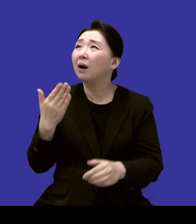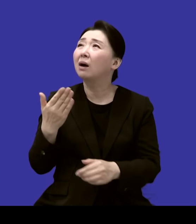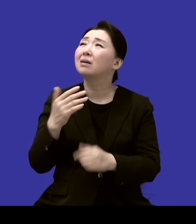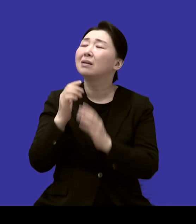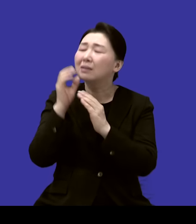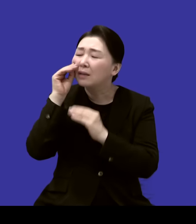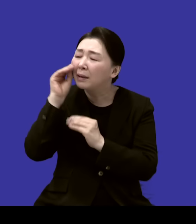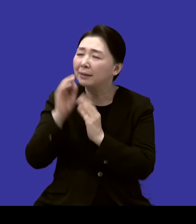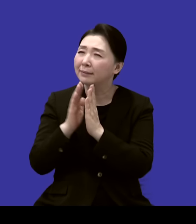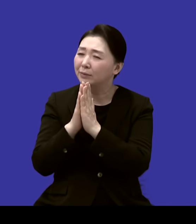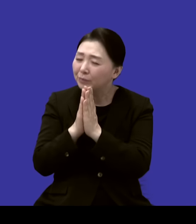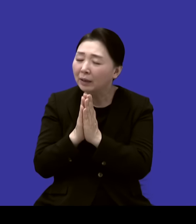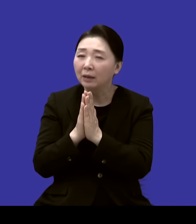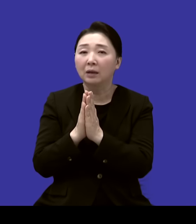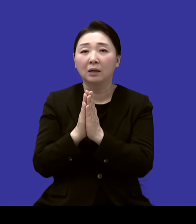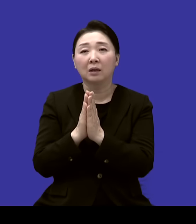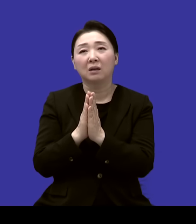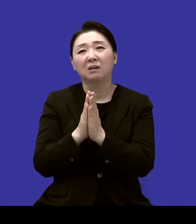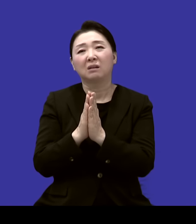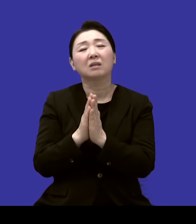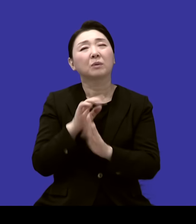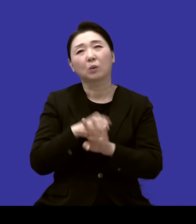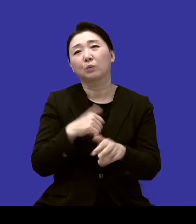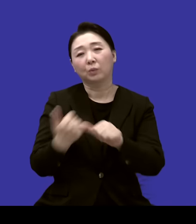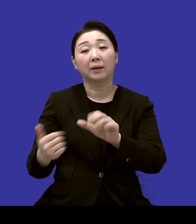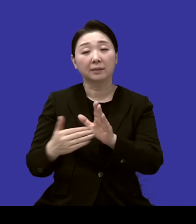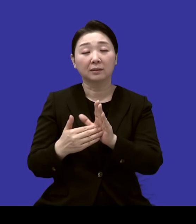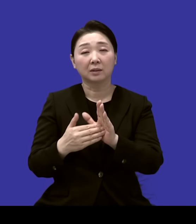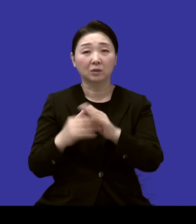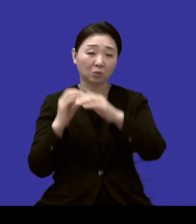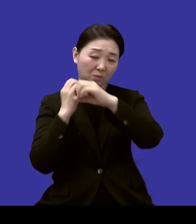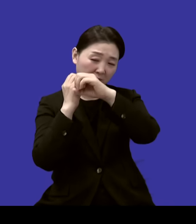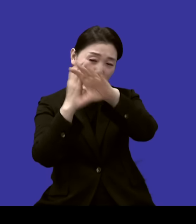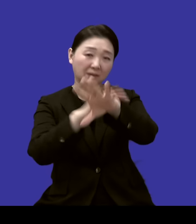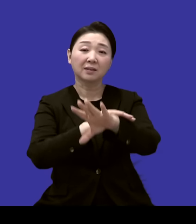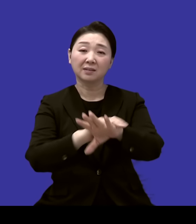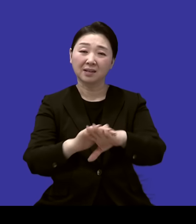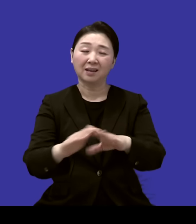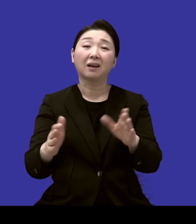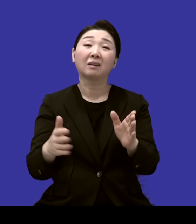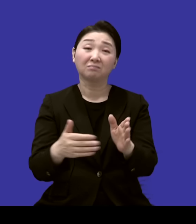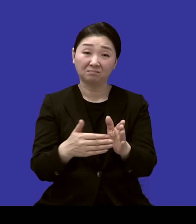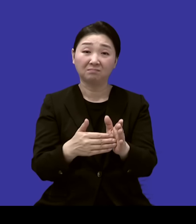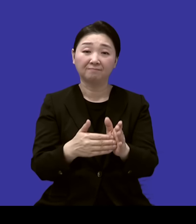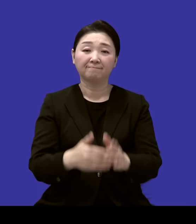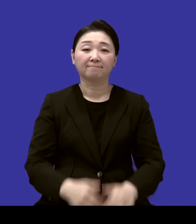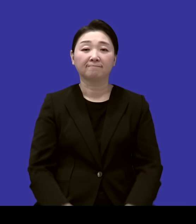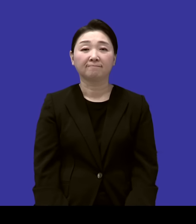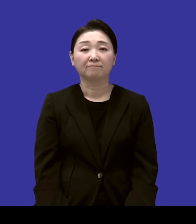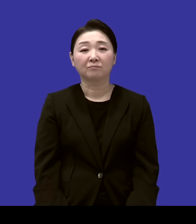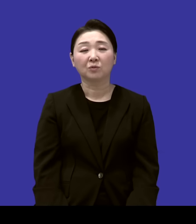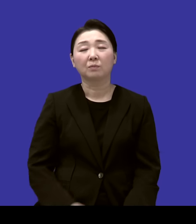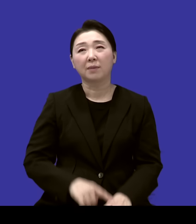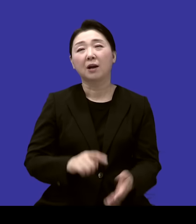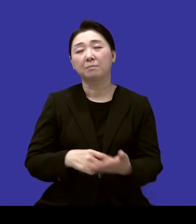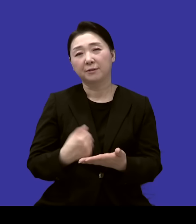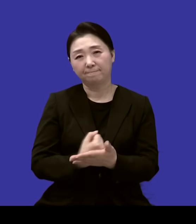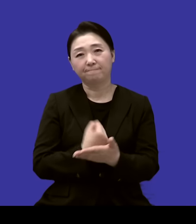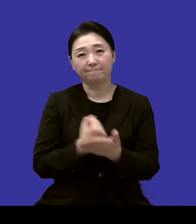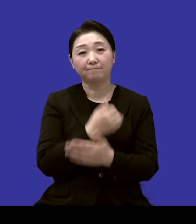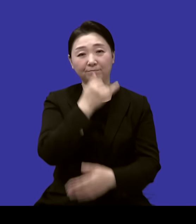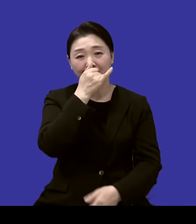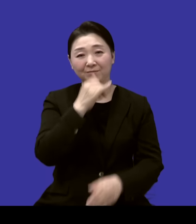기도를 했는데 결국에는 돌아가셨고 또 장례까지 빨리 치러져가지고 정말 마음이 너무 아팠던 기억이